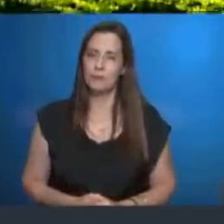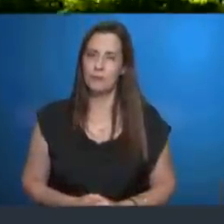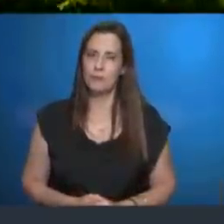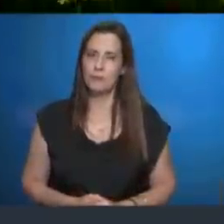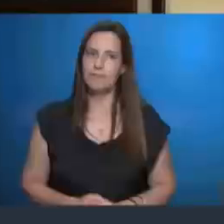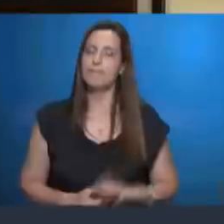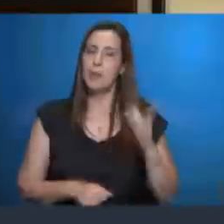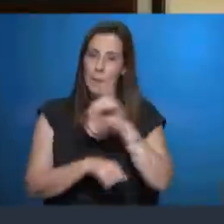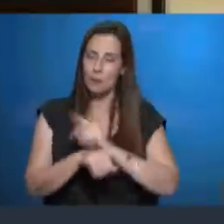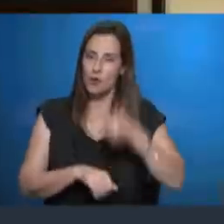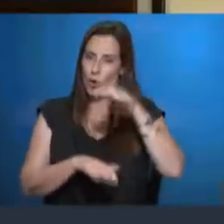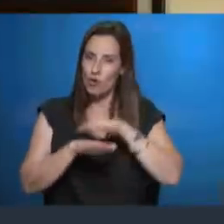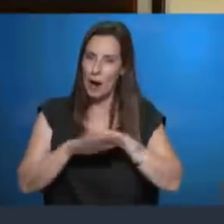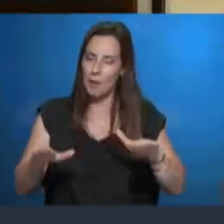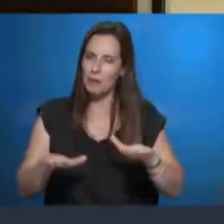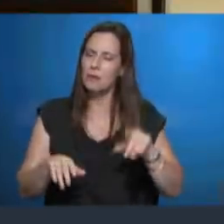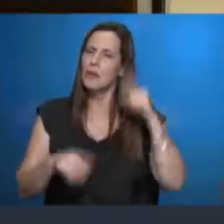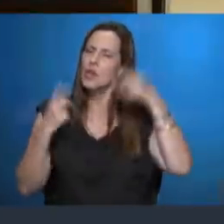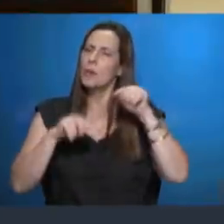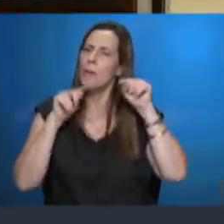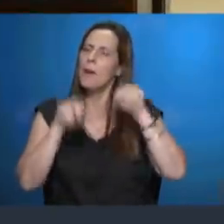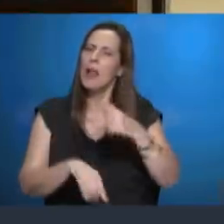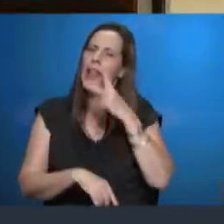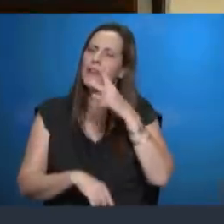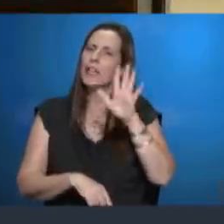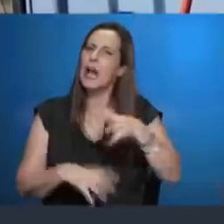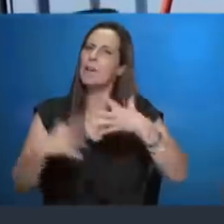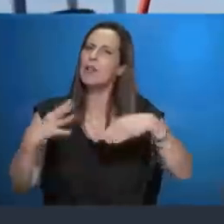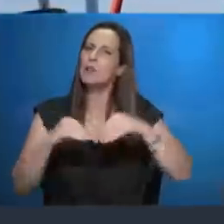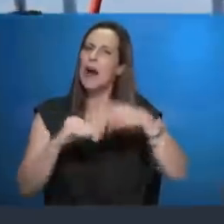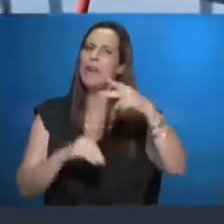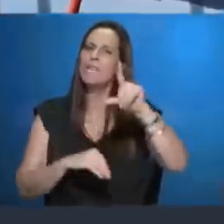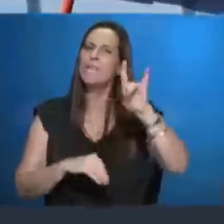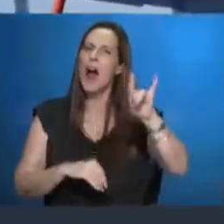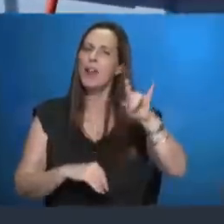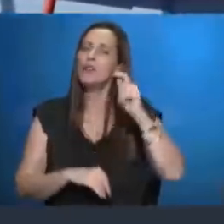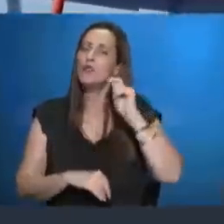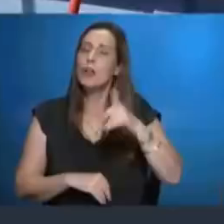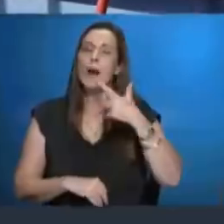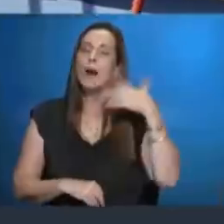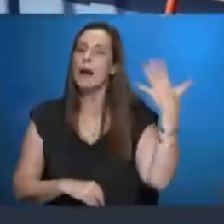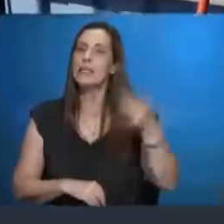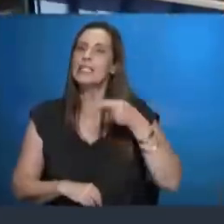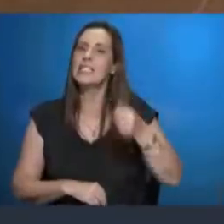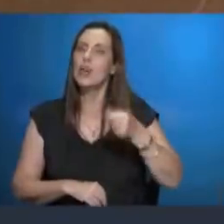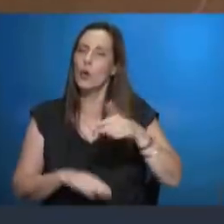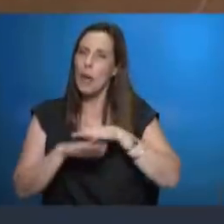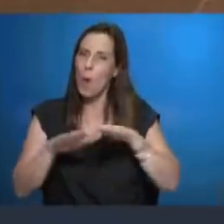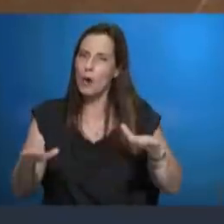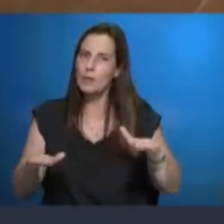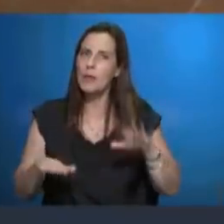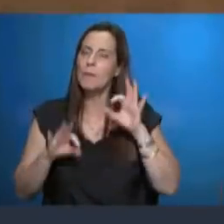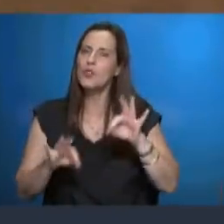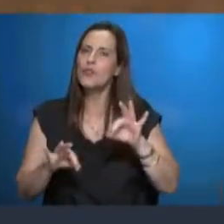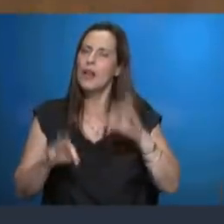בזמן כהונתו כראש המועצה הגיע יום אחד אבוטבול לבקר גם את משפחת פלח, ששילמה עשרות שנים דמי שכירות למועצה עבור